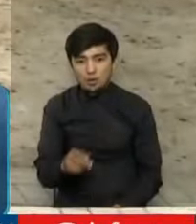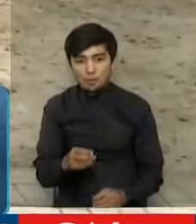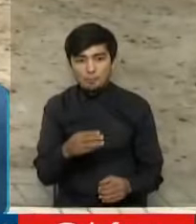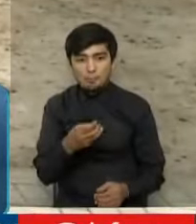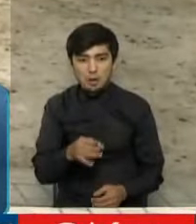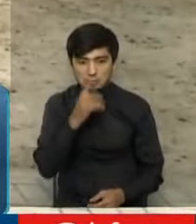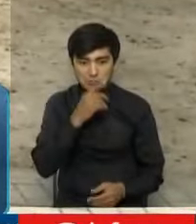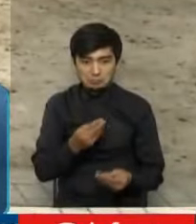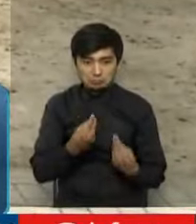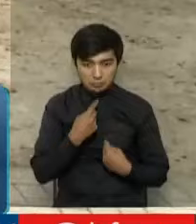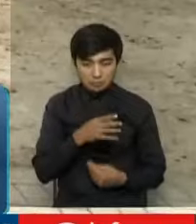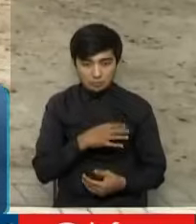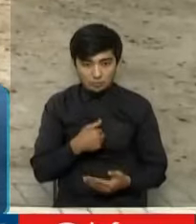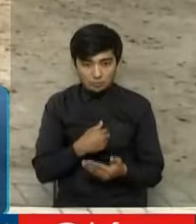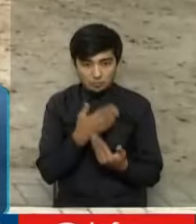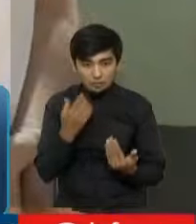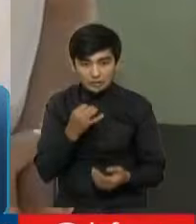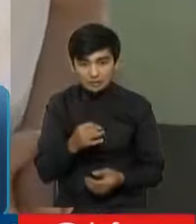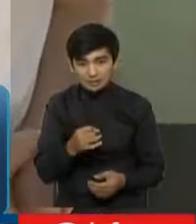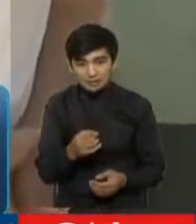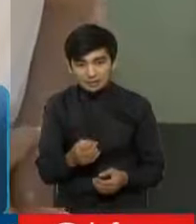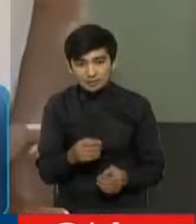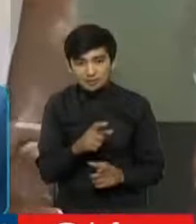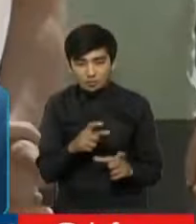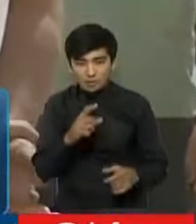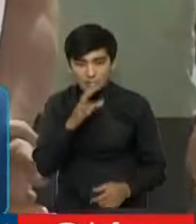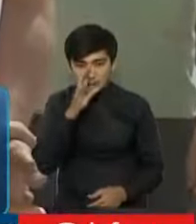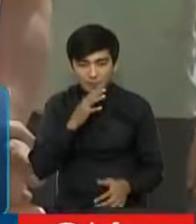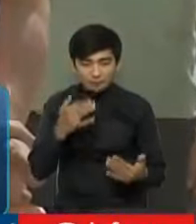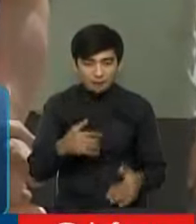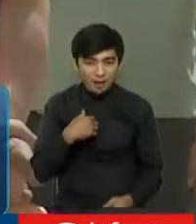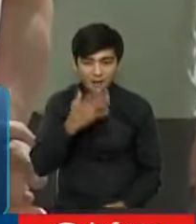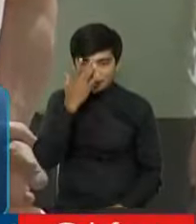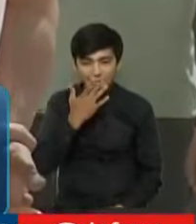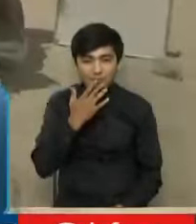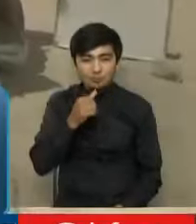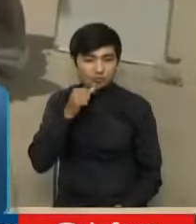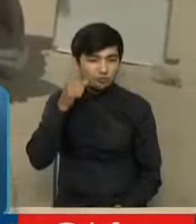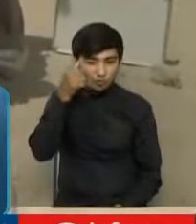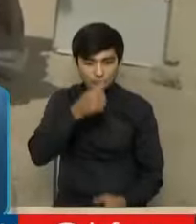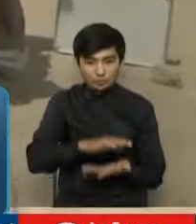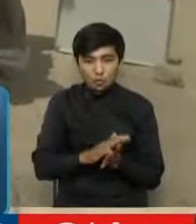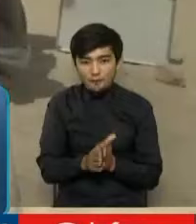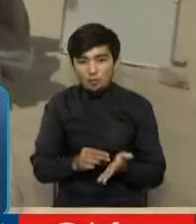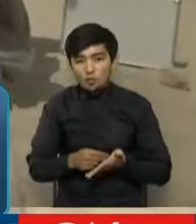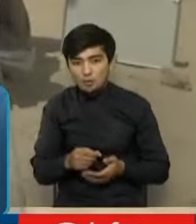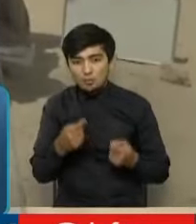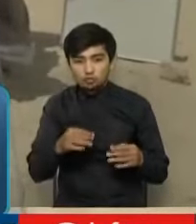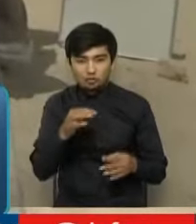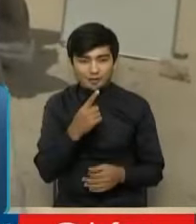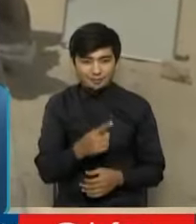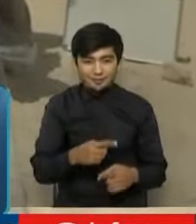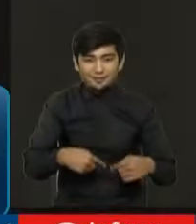Получить ключи 30 жителей Алматы не могут уже 5 месяцев. Летом прошлого года они заключили предварительный договор купли-продажи с одной из